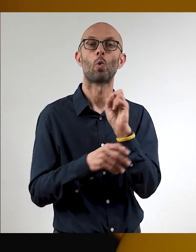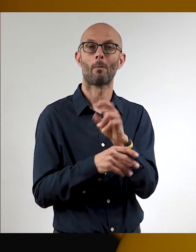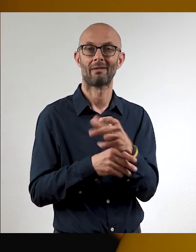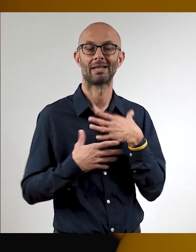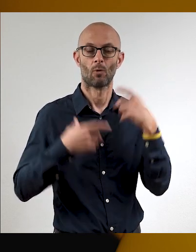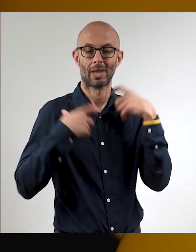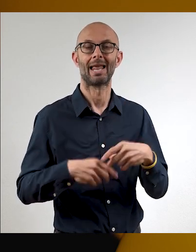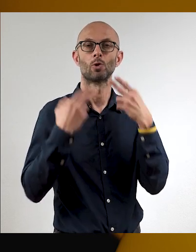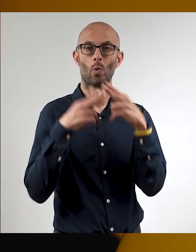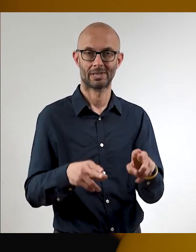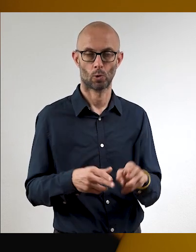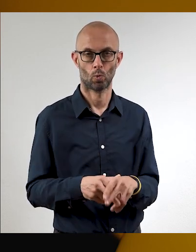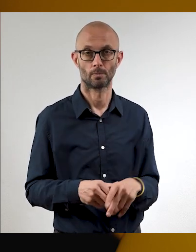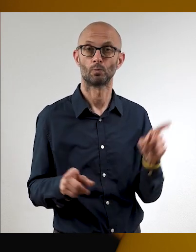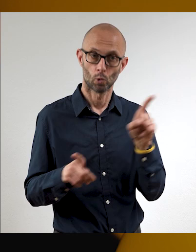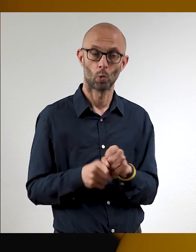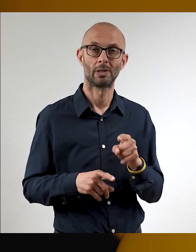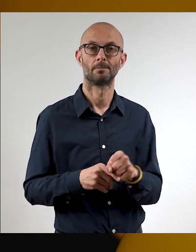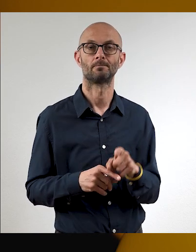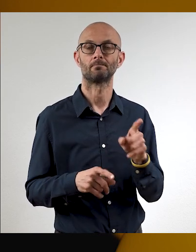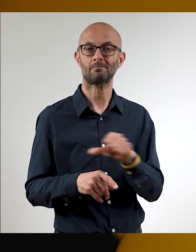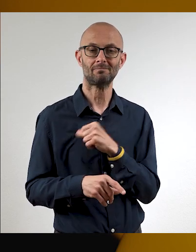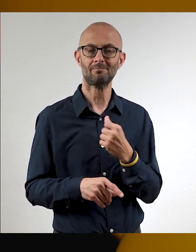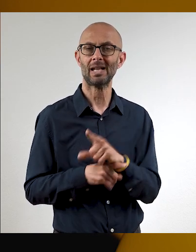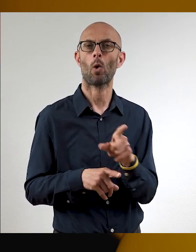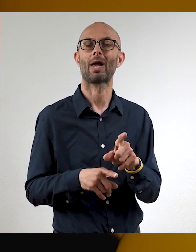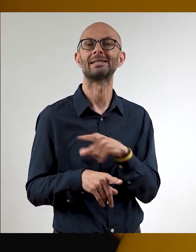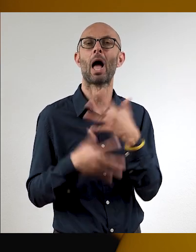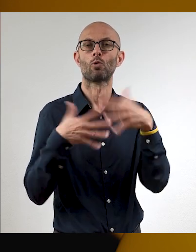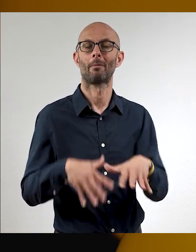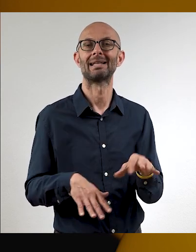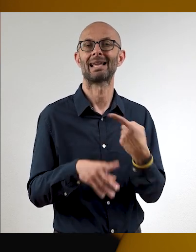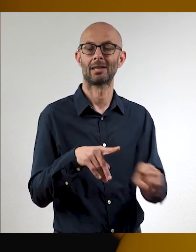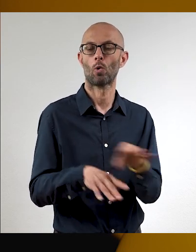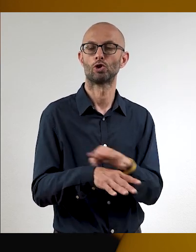svoj telesen odziv. Ne? Tudi na avtonomni del živčenja, ne?